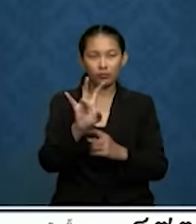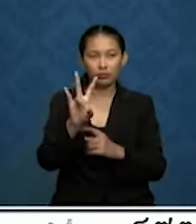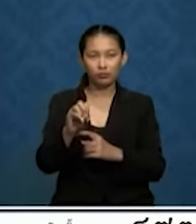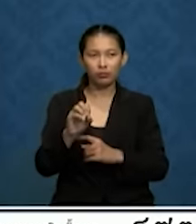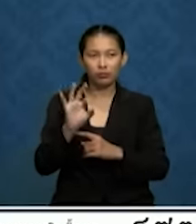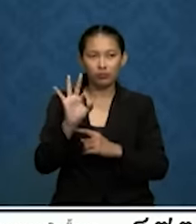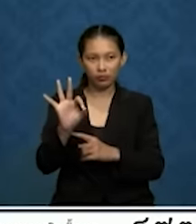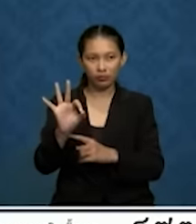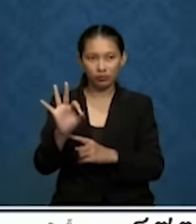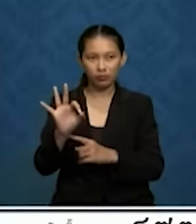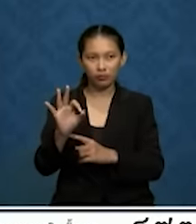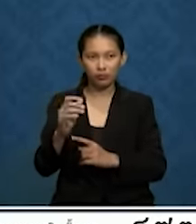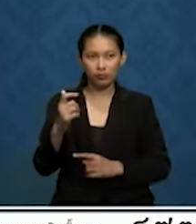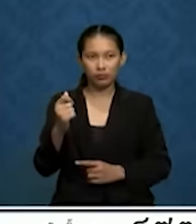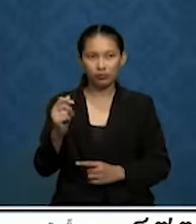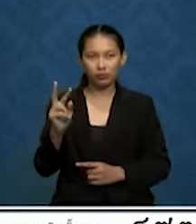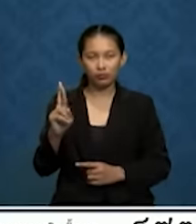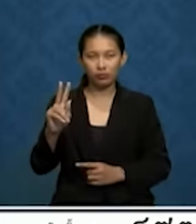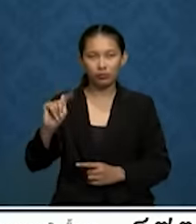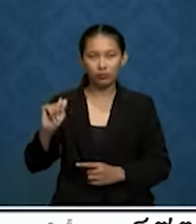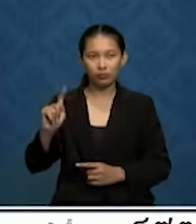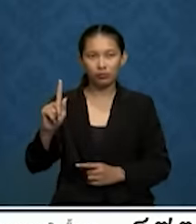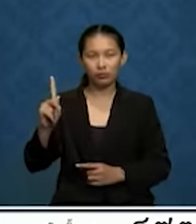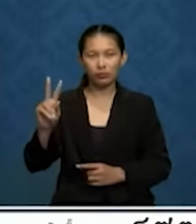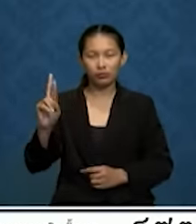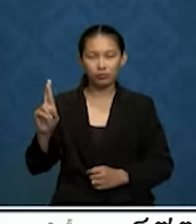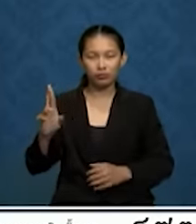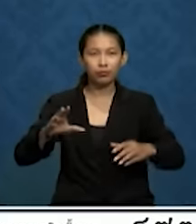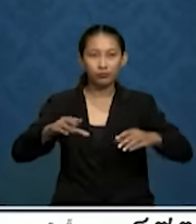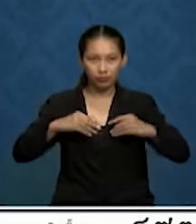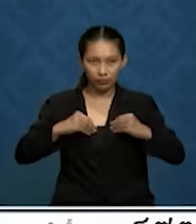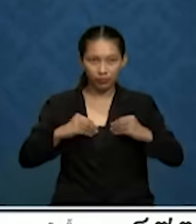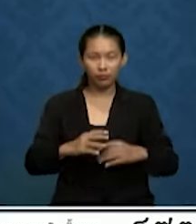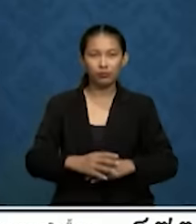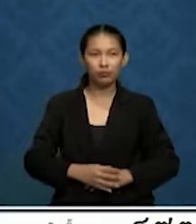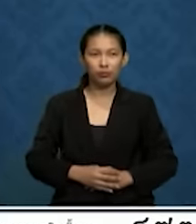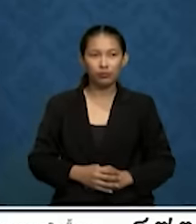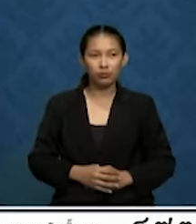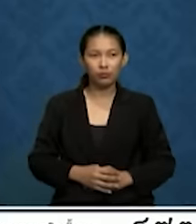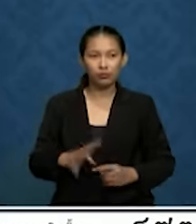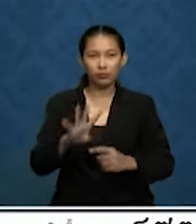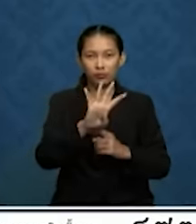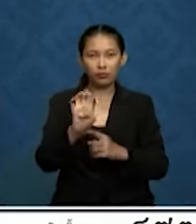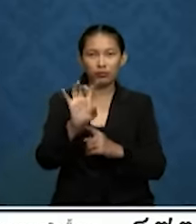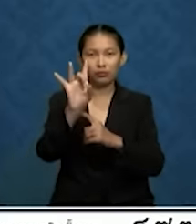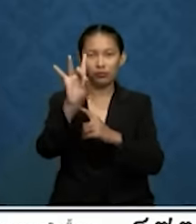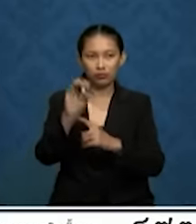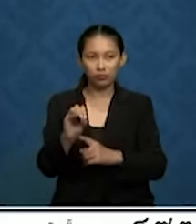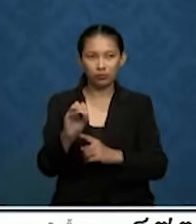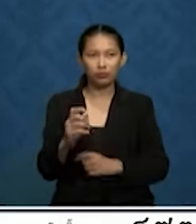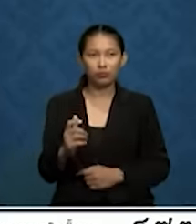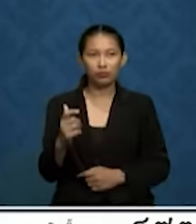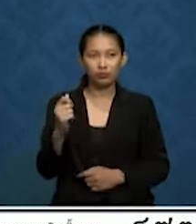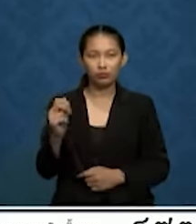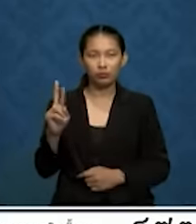479นายอัฐกรสิริรัตยากร เห็นชอบครับ 480นายอัฐ